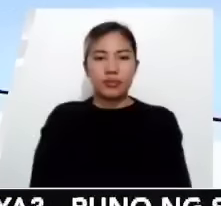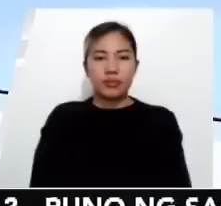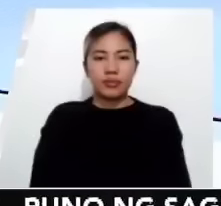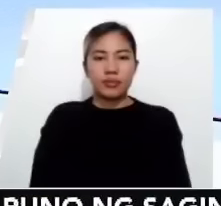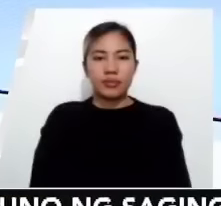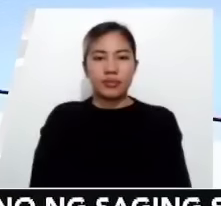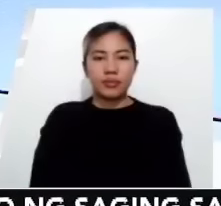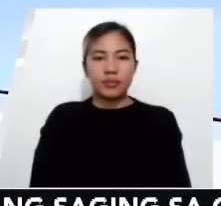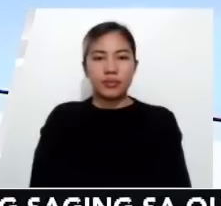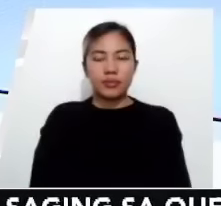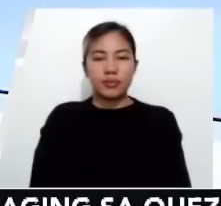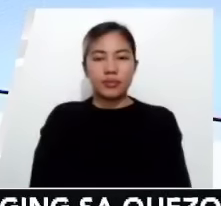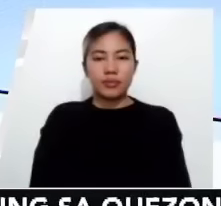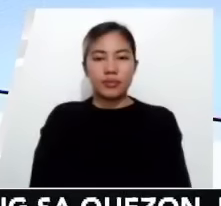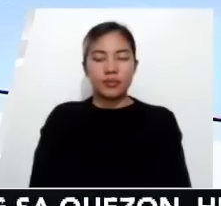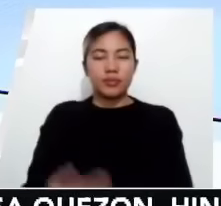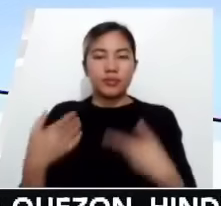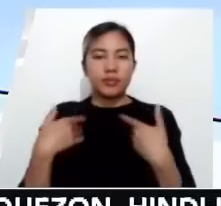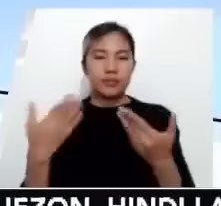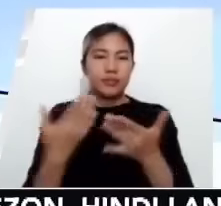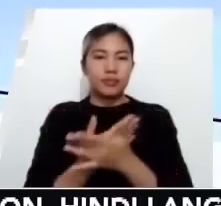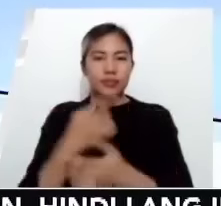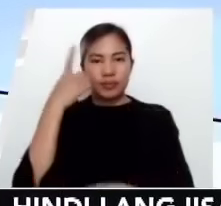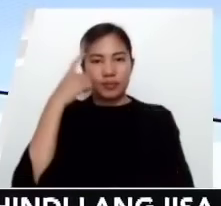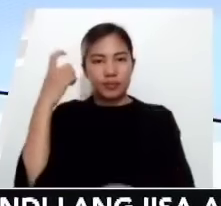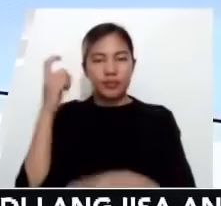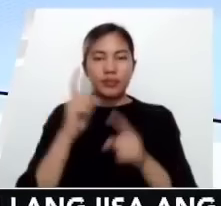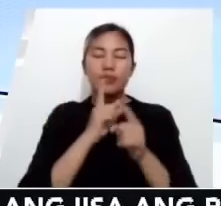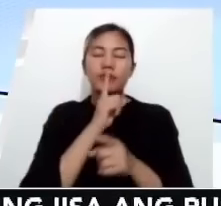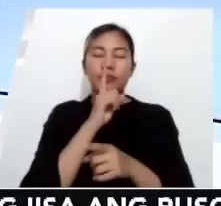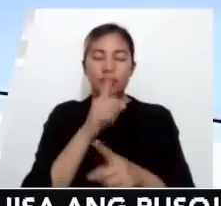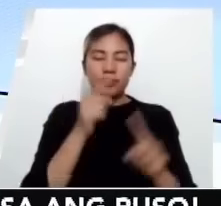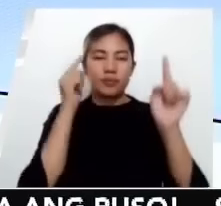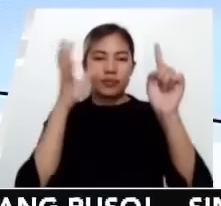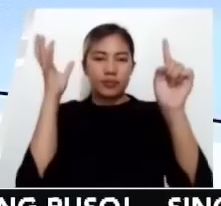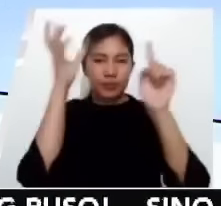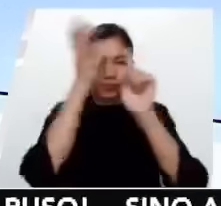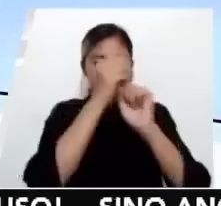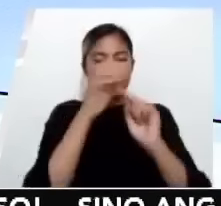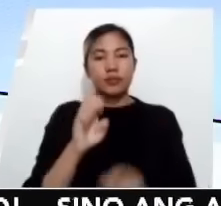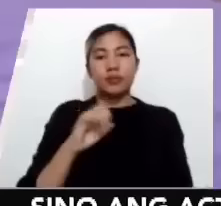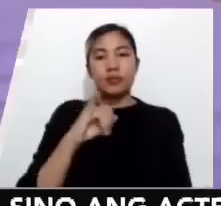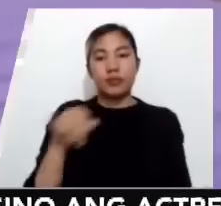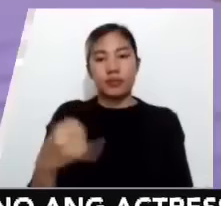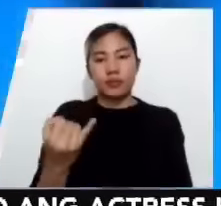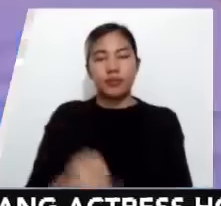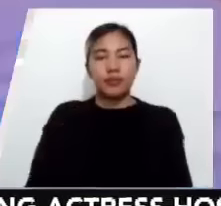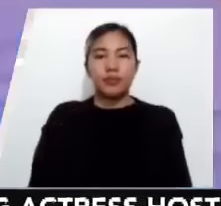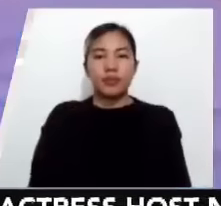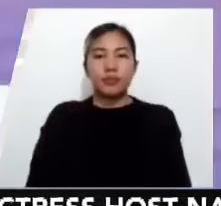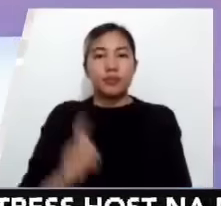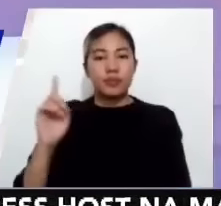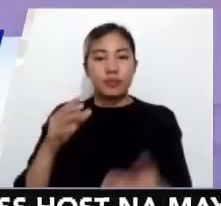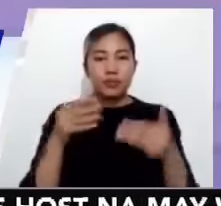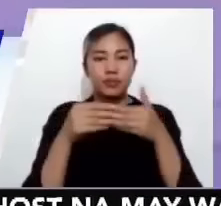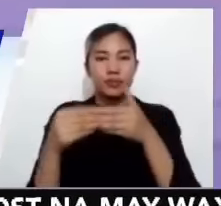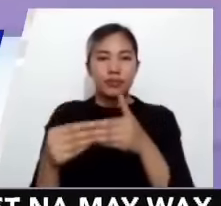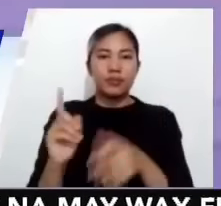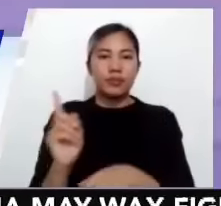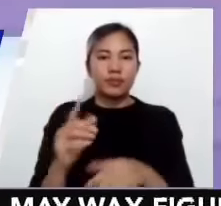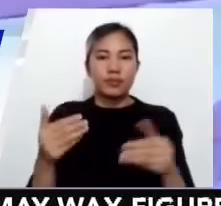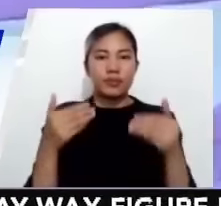May bagong pangarap na natupad si Pinoy Olympian at pole vaulter Ernest John E.J. Obiana. Pinangunahan ni E.J. ang paglulunsad ng pole vault facility